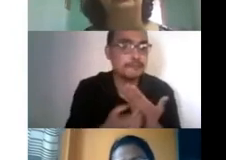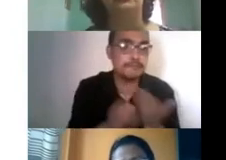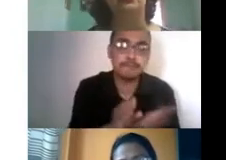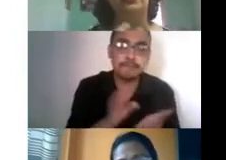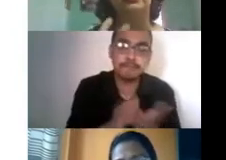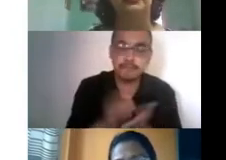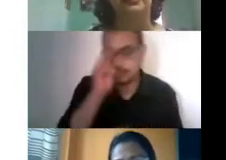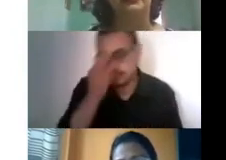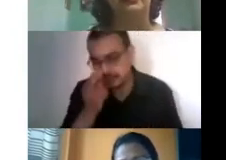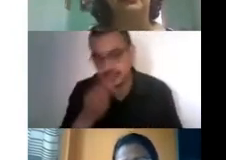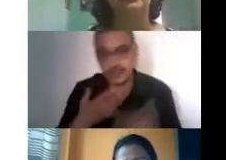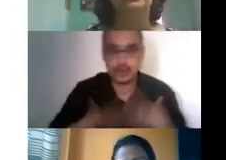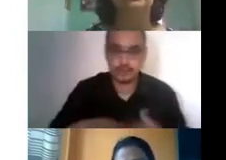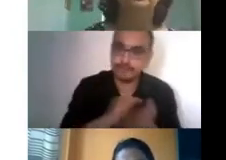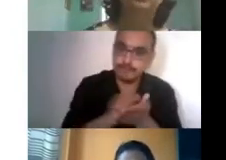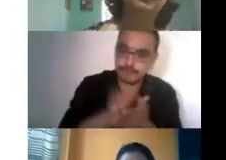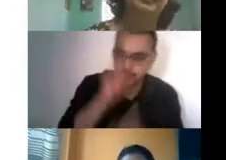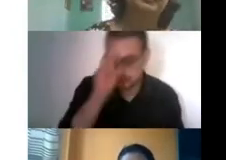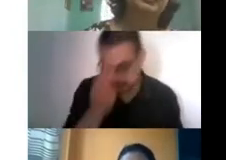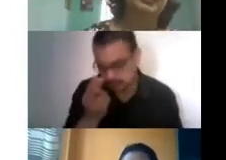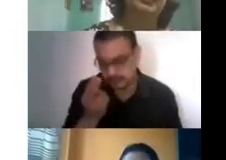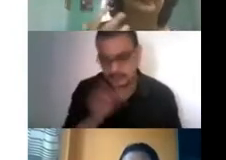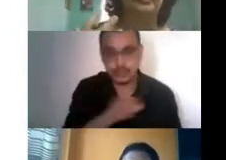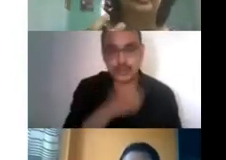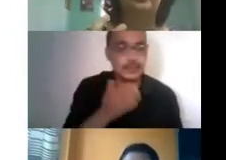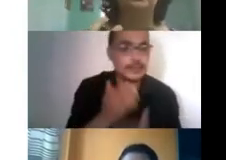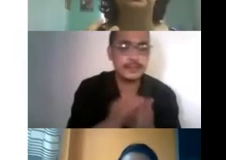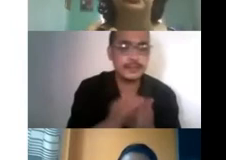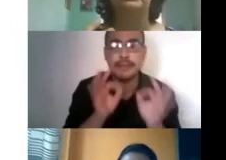कि, उसको लुगा धोइदिएर हो कि, उसलाई कसरी